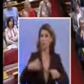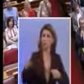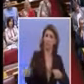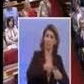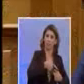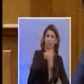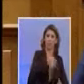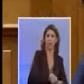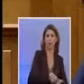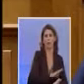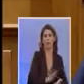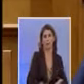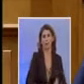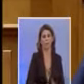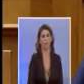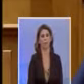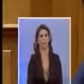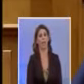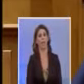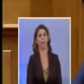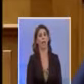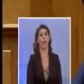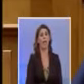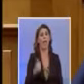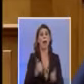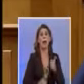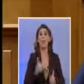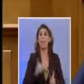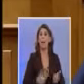Έγινε ένας διαγωνισμός, κυρίες και κύριοι βουλευτές,